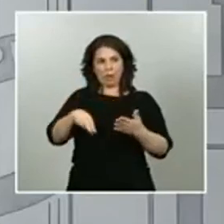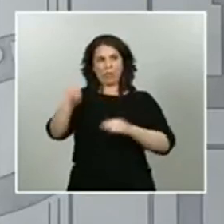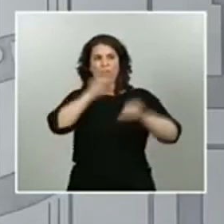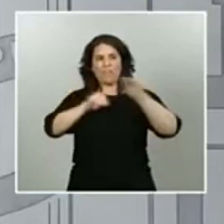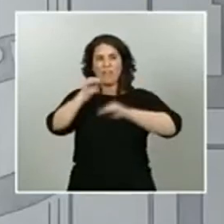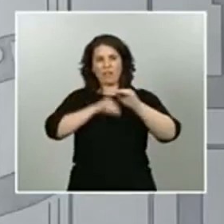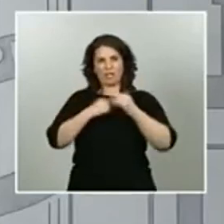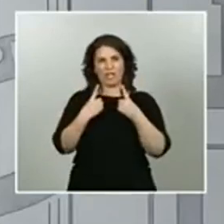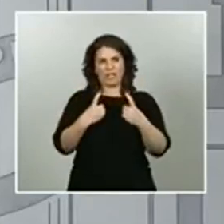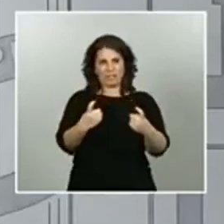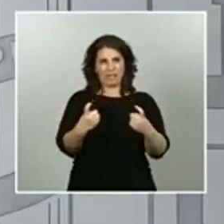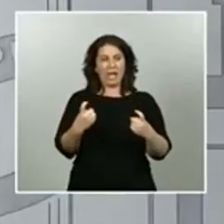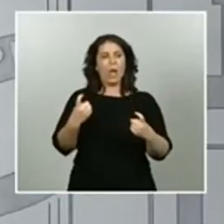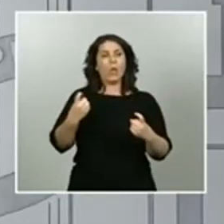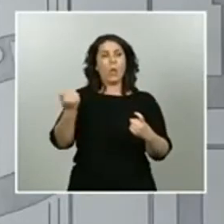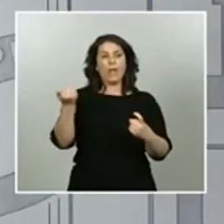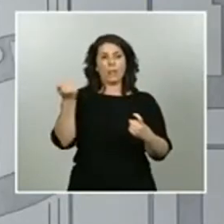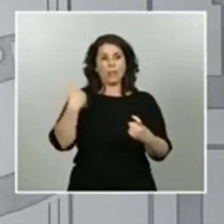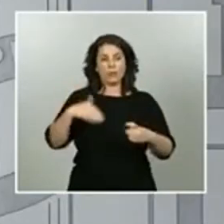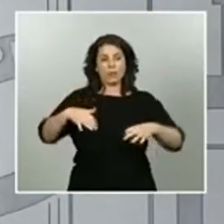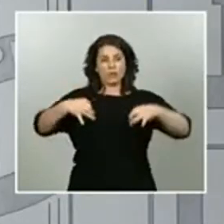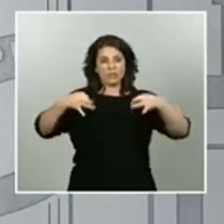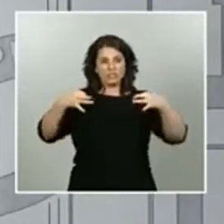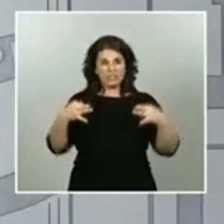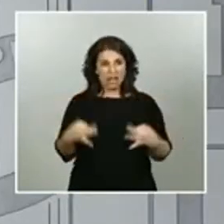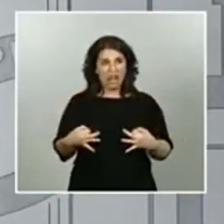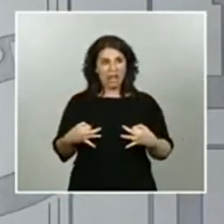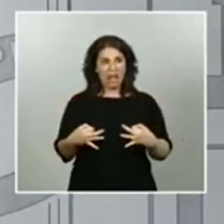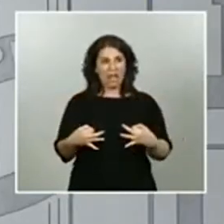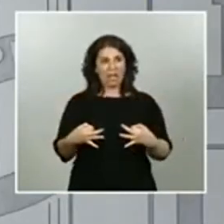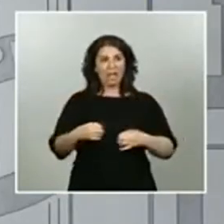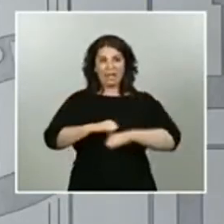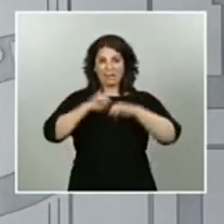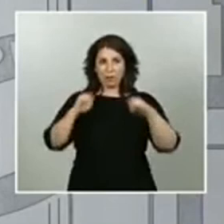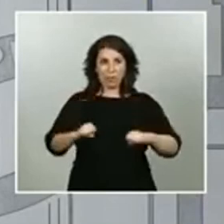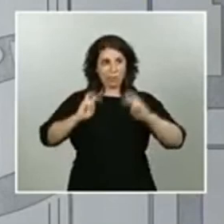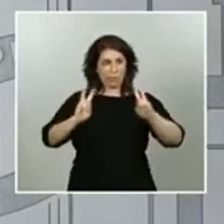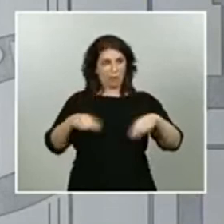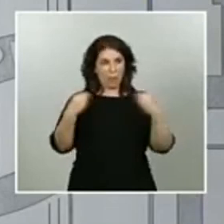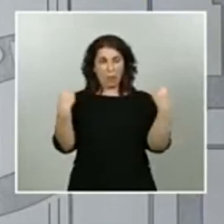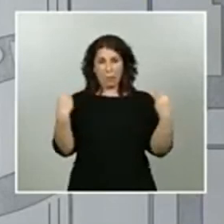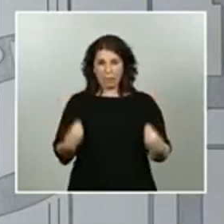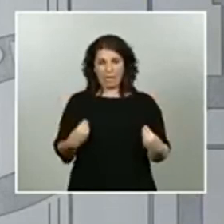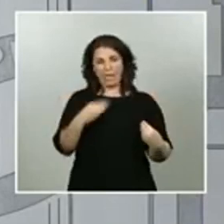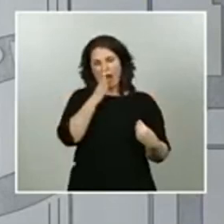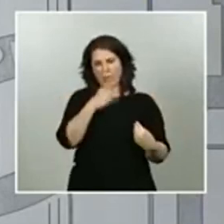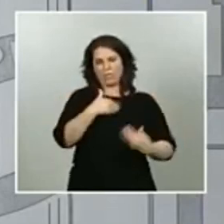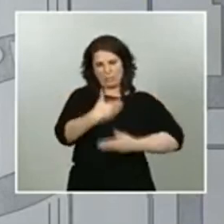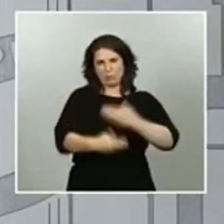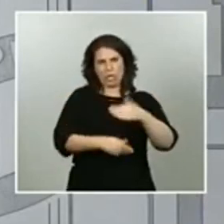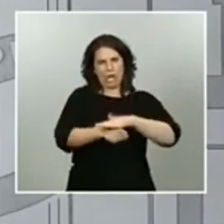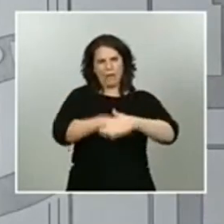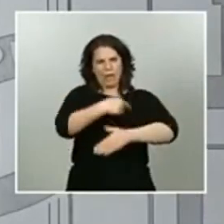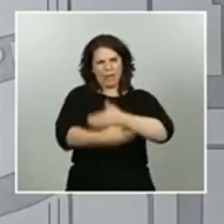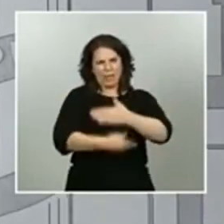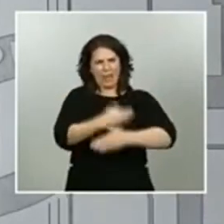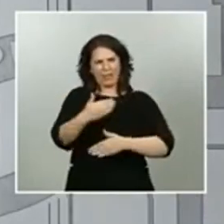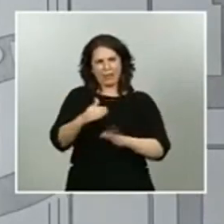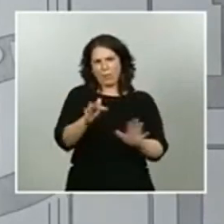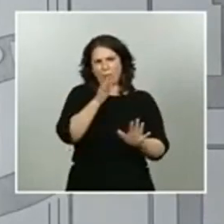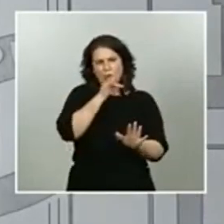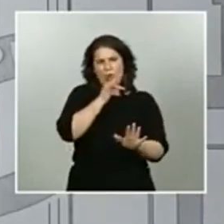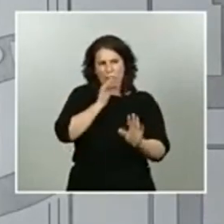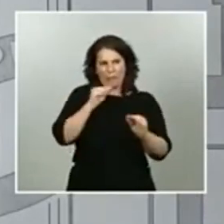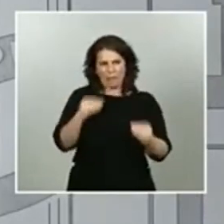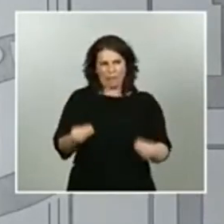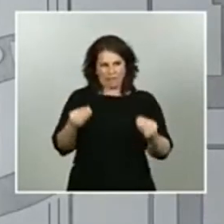massima tra le forze politiche. Adesso con il capigruppo noi concorderemo, il capigruppo del Parlamento e delle